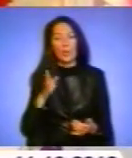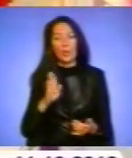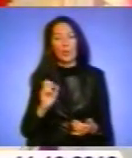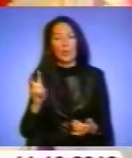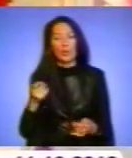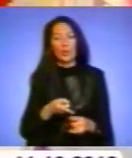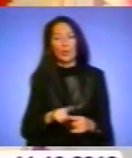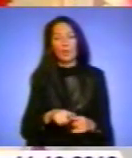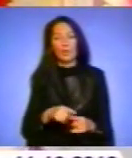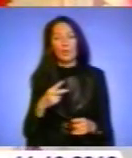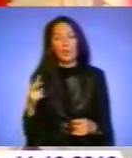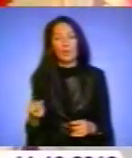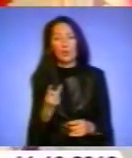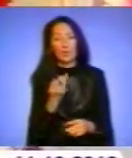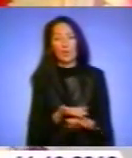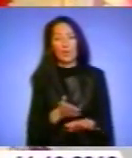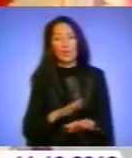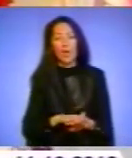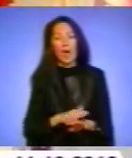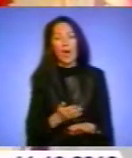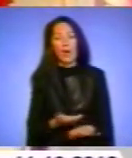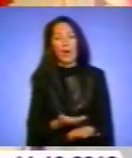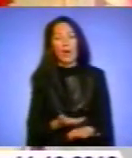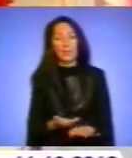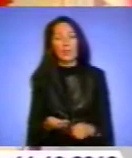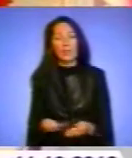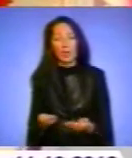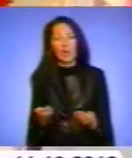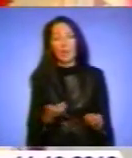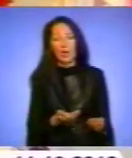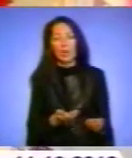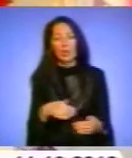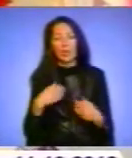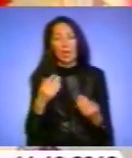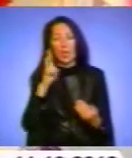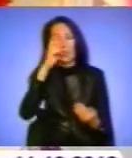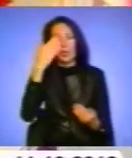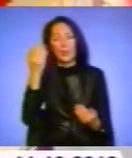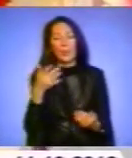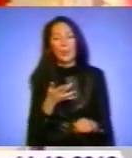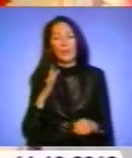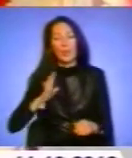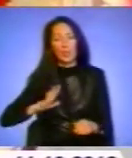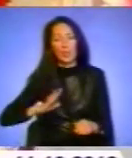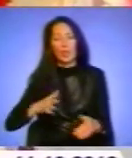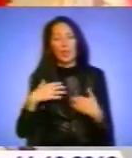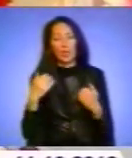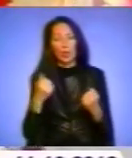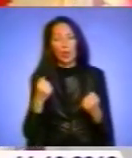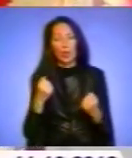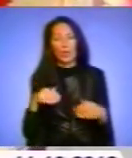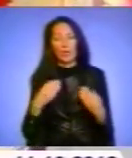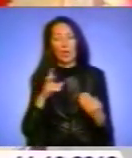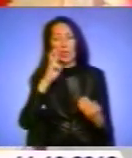цей тягар, можливо, важчий. І дай Боже вам терпеливості, дай Боже вам здоров'я, дай Боже